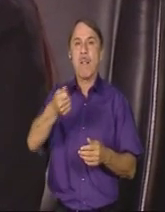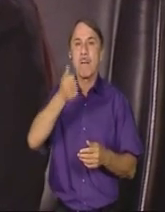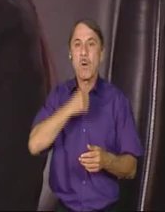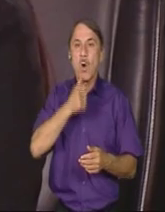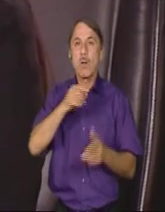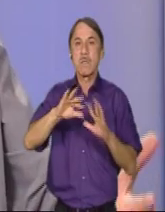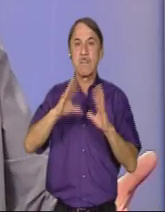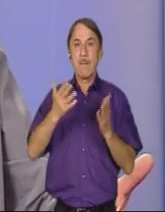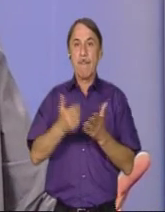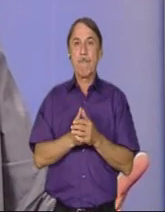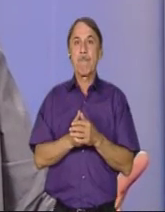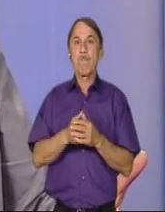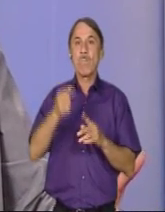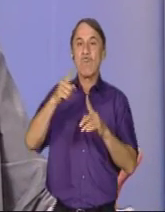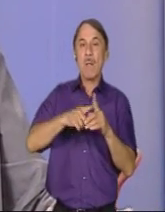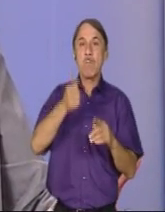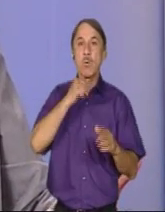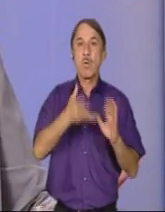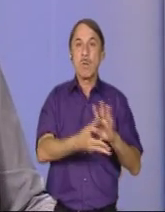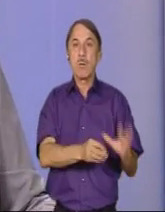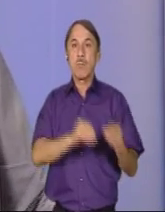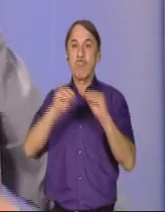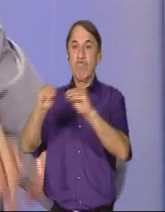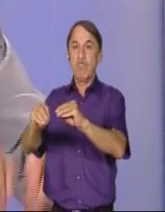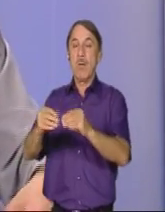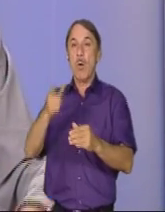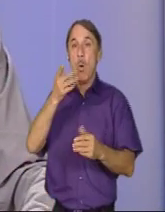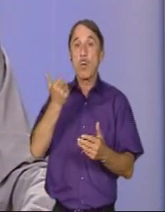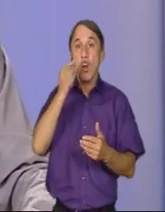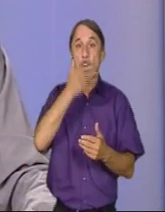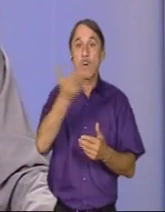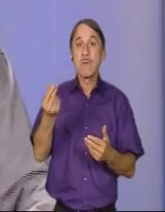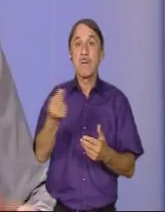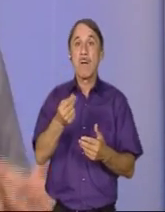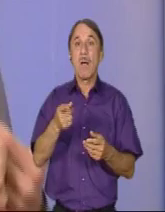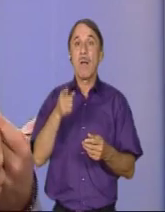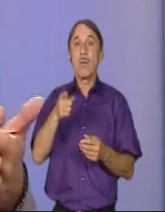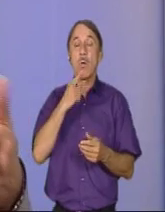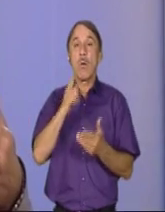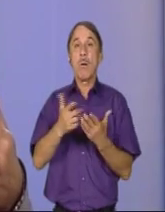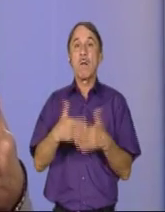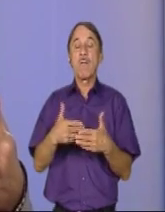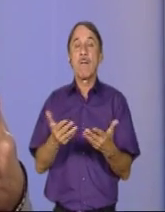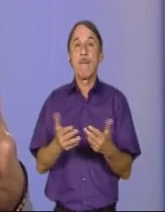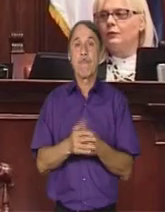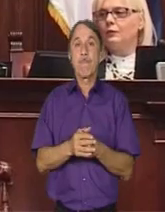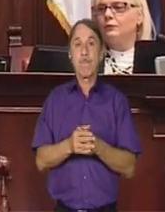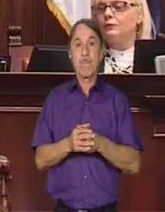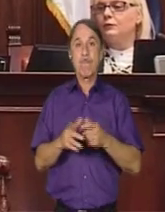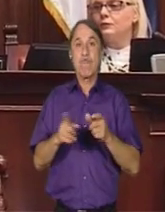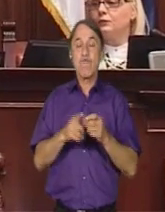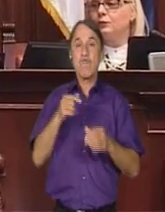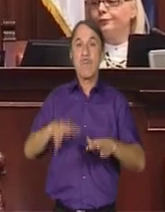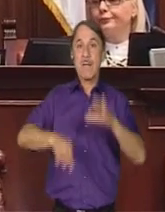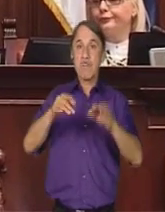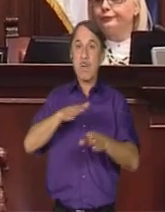daje 10.000 evra za svako novootvoreno radno mesto iz budžeta koji pune građani Srbije. A kakav status ima domaći privrednik? U